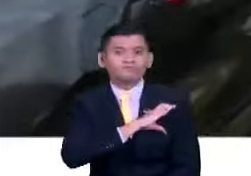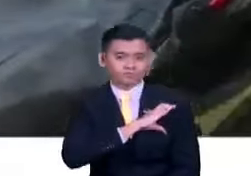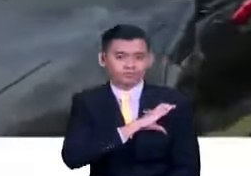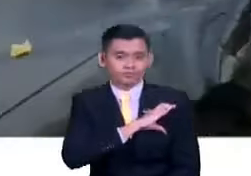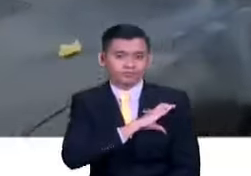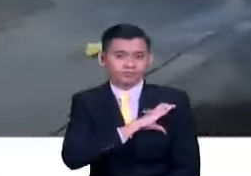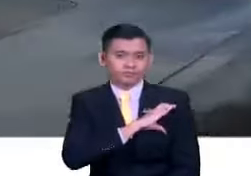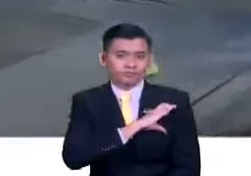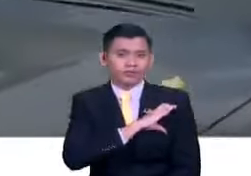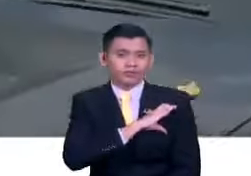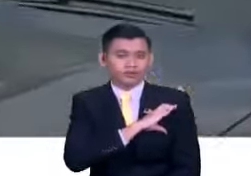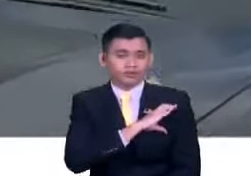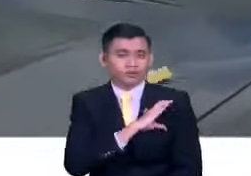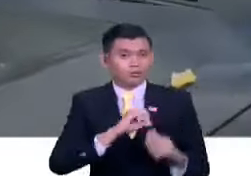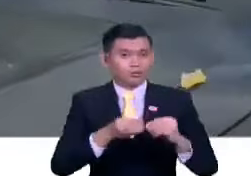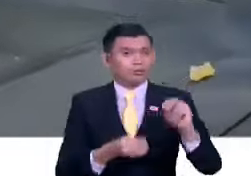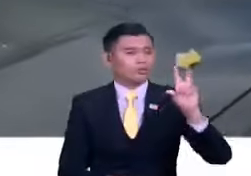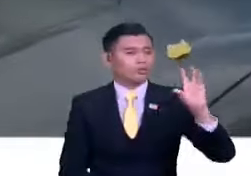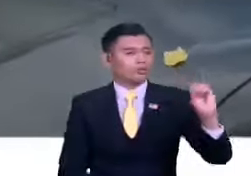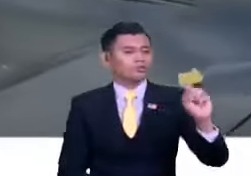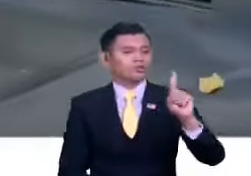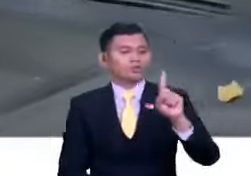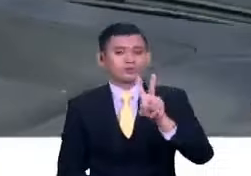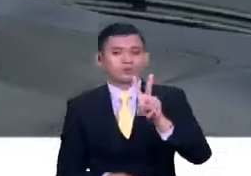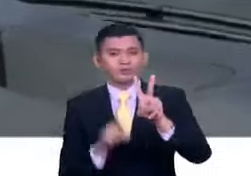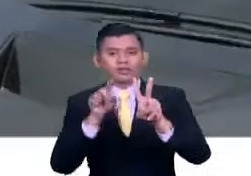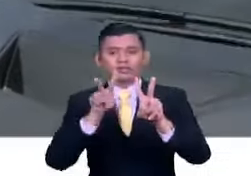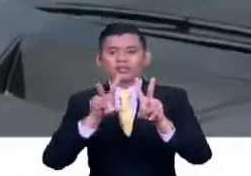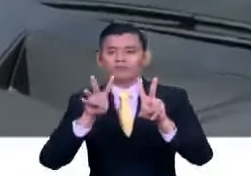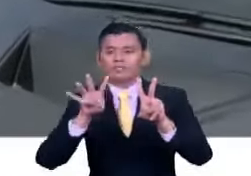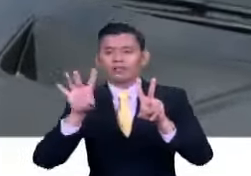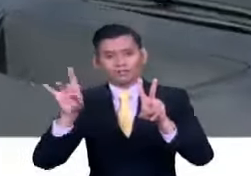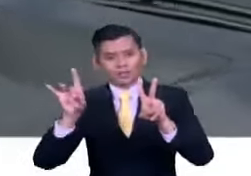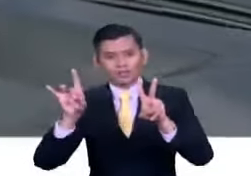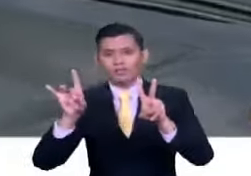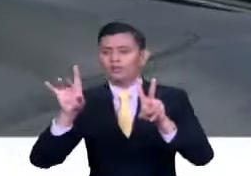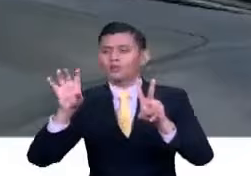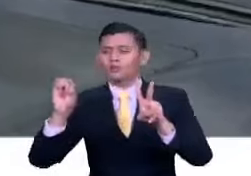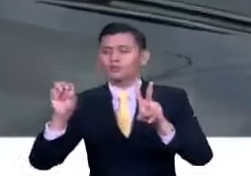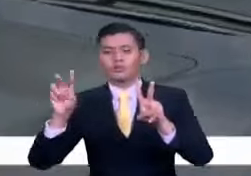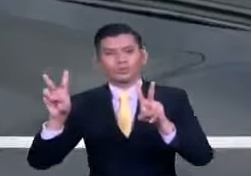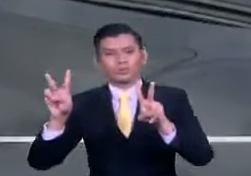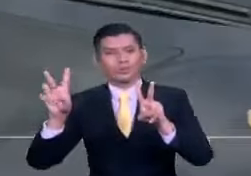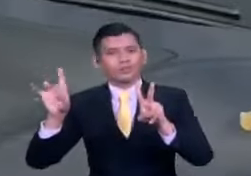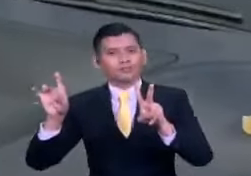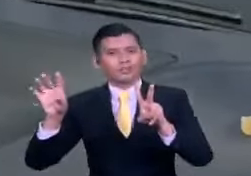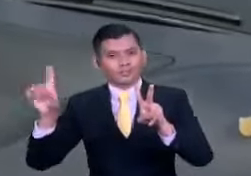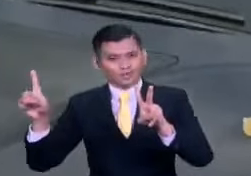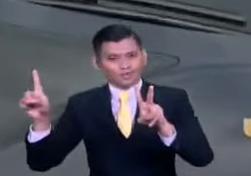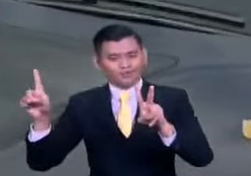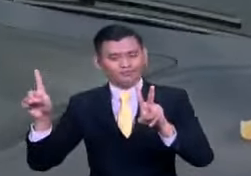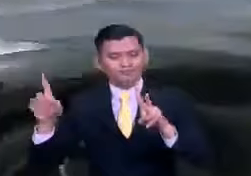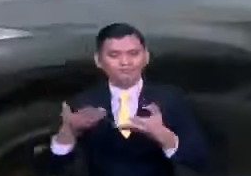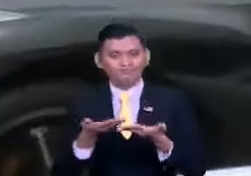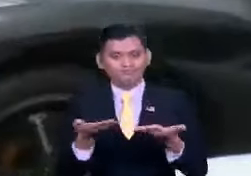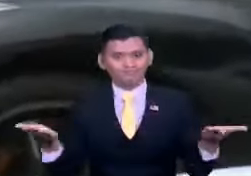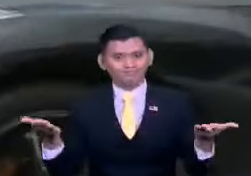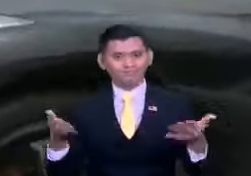Mat Junus di talian 012-348-0281.